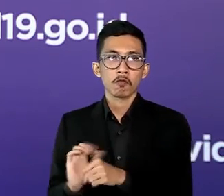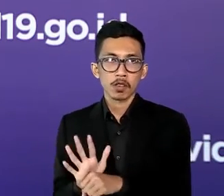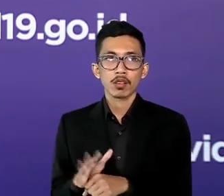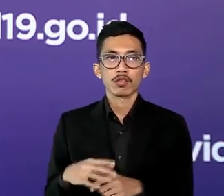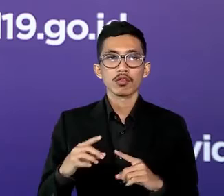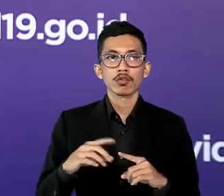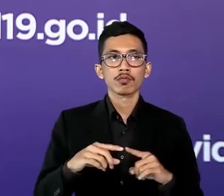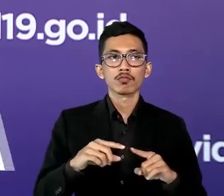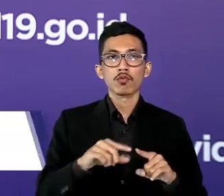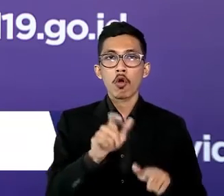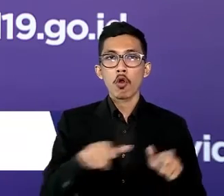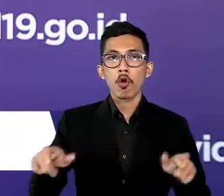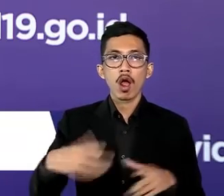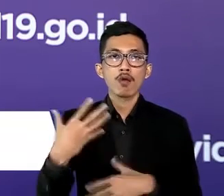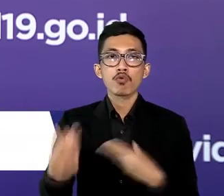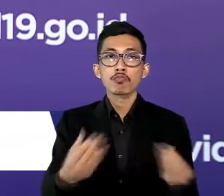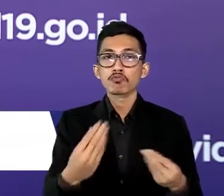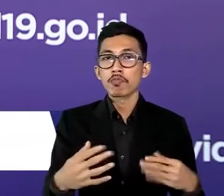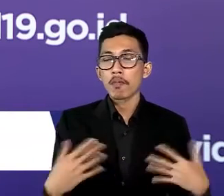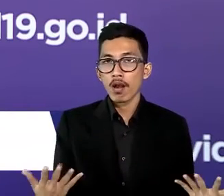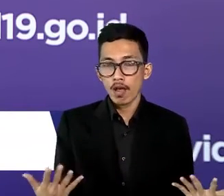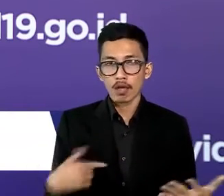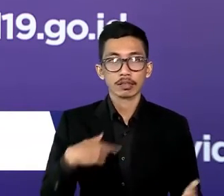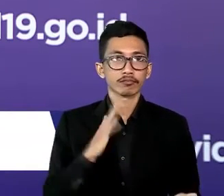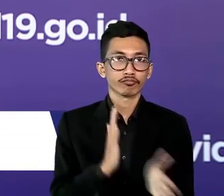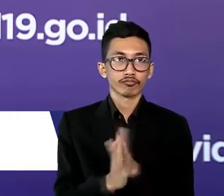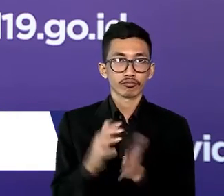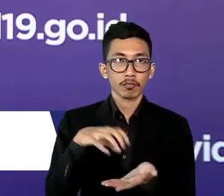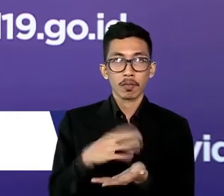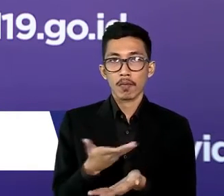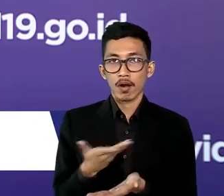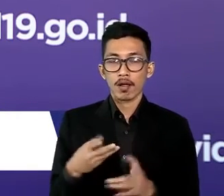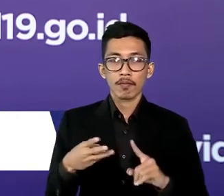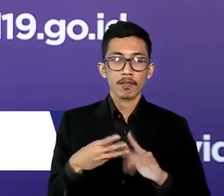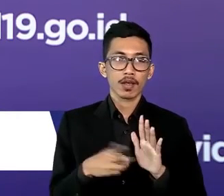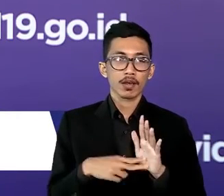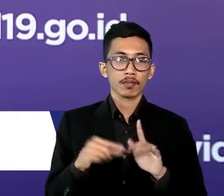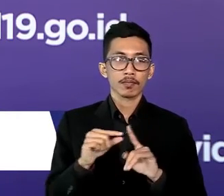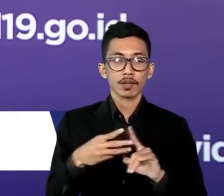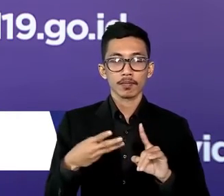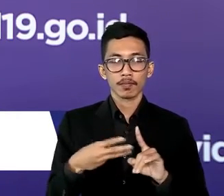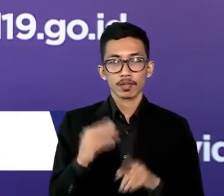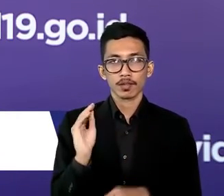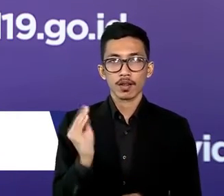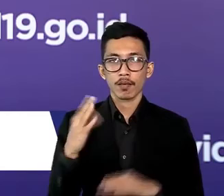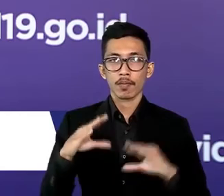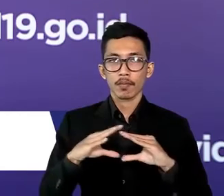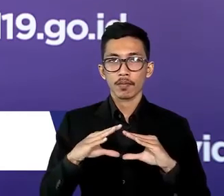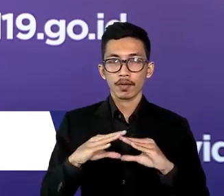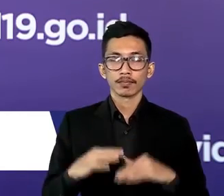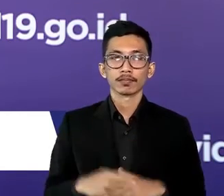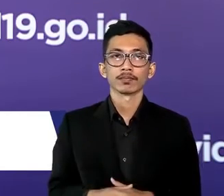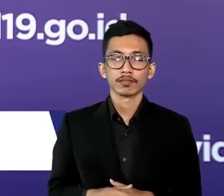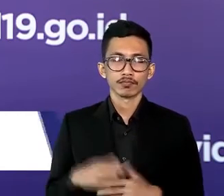melawan corona, yang disiarkan secara langsung dari Media Center Satuan Tugas Penanganan COVID-19 Graha BNPB Jakarta. Sudah